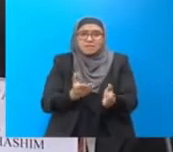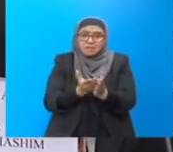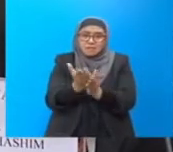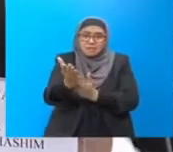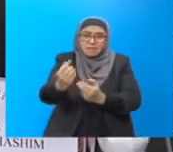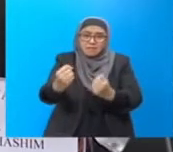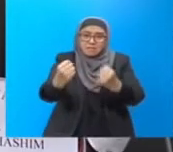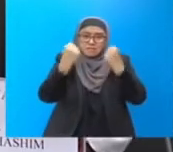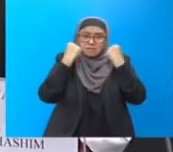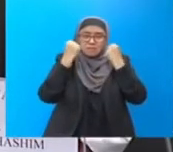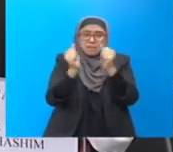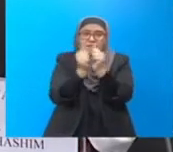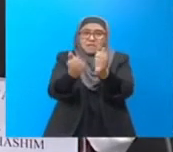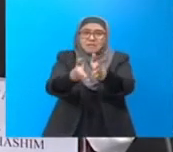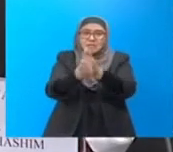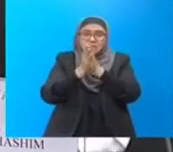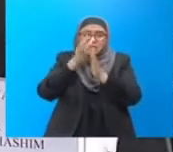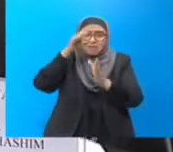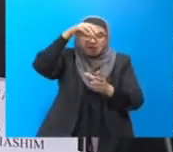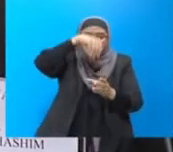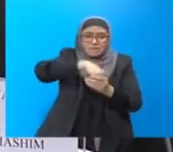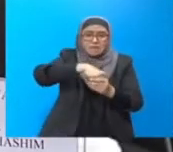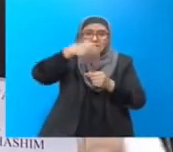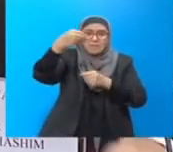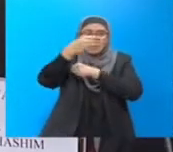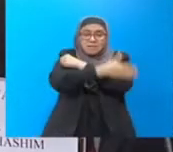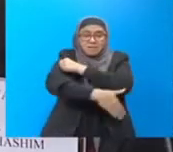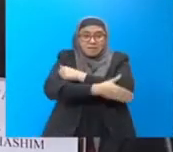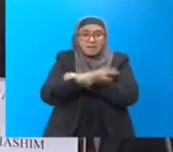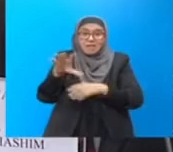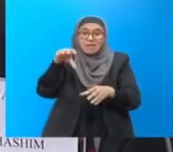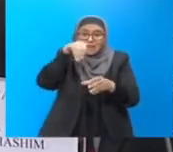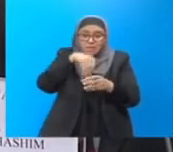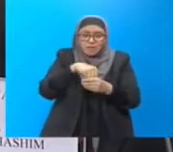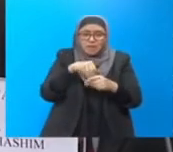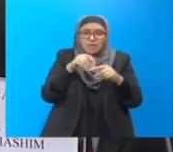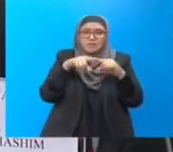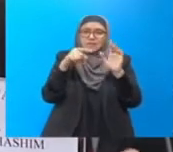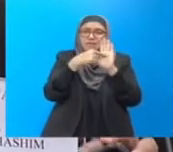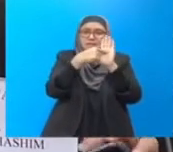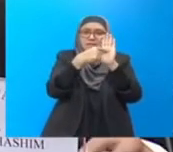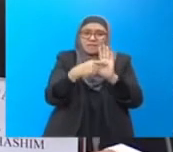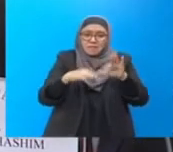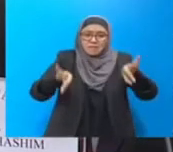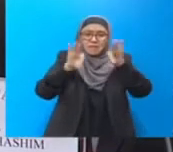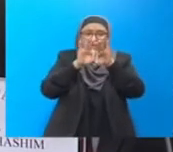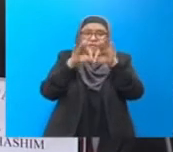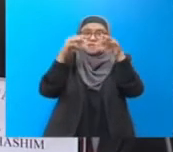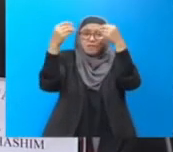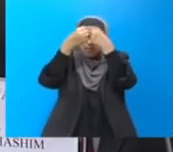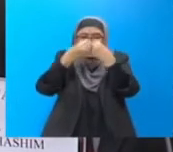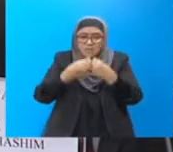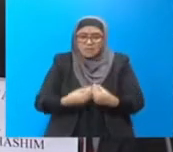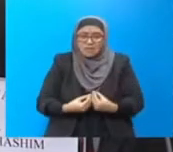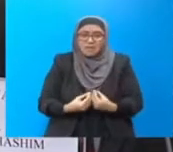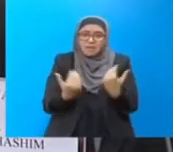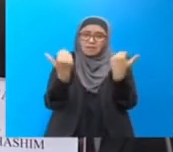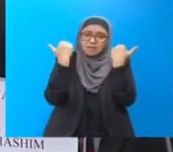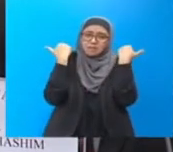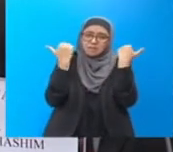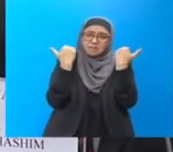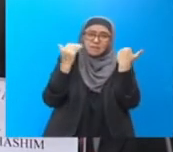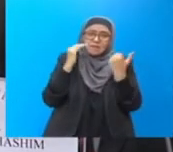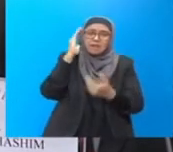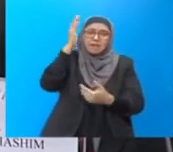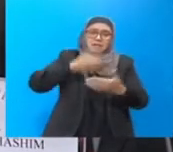dan wa Hai termasuk indikator-indikator penting seperti kada pengangguran akan dijangkau kembali